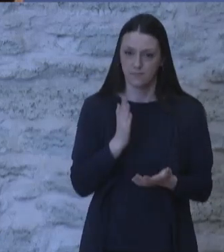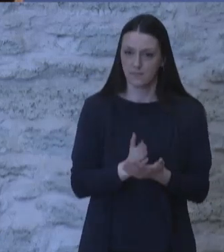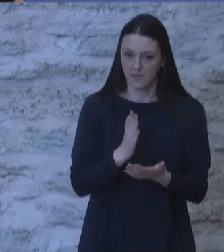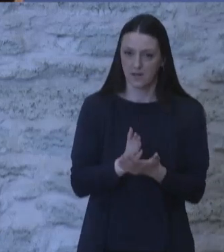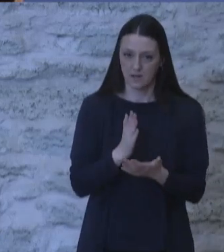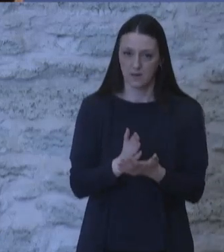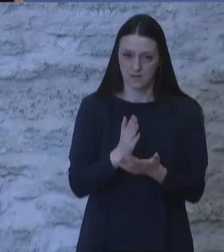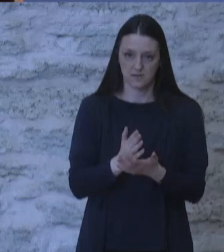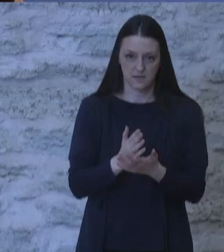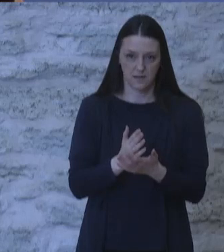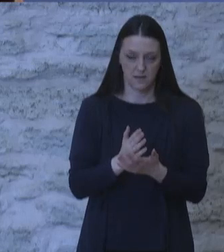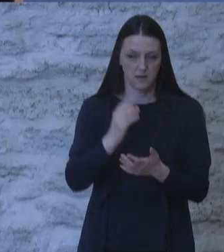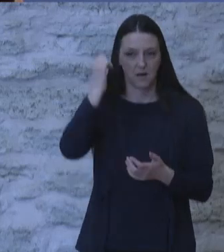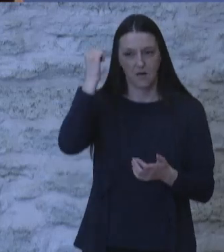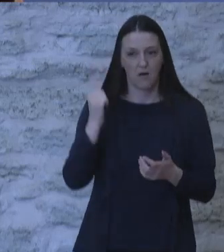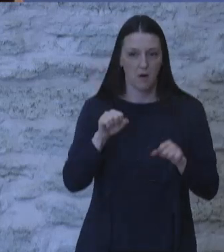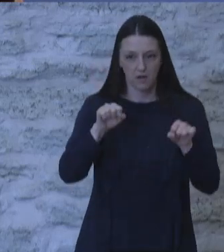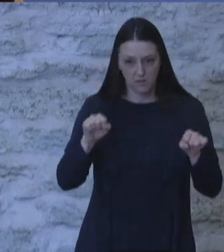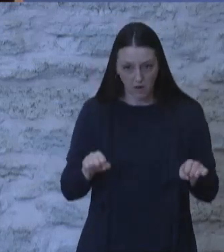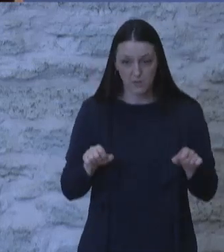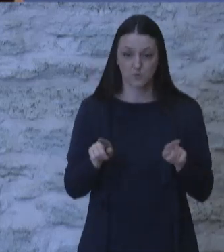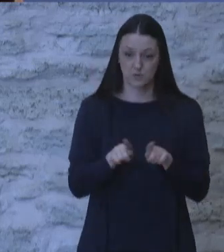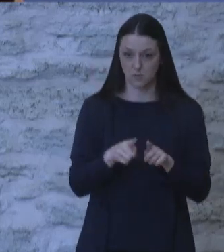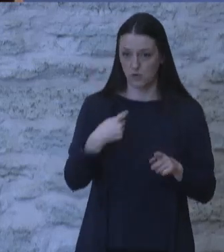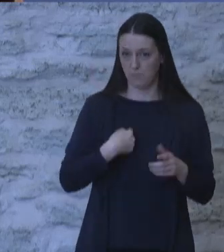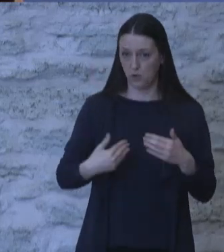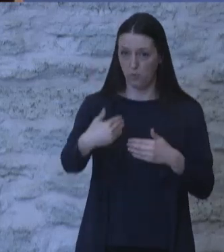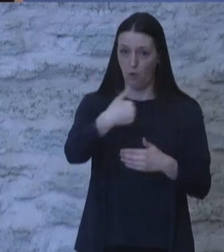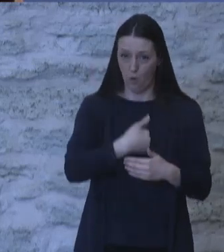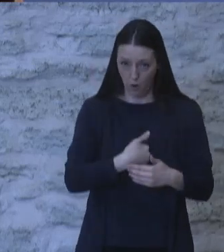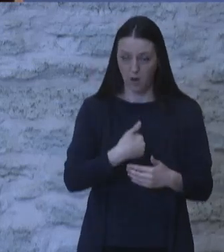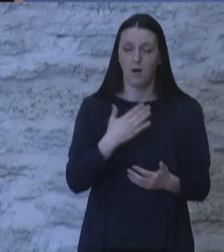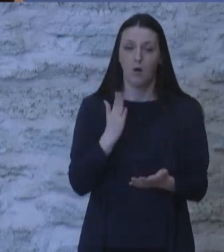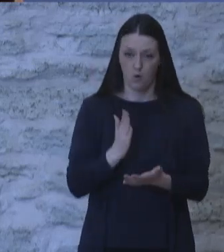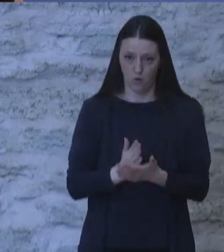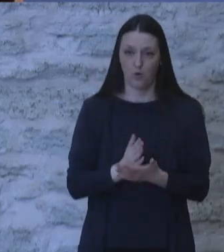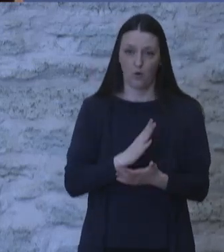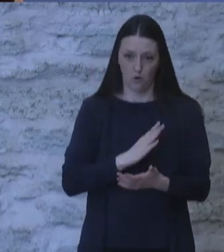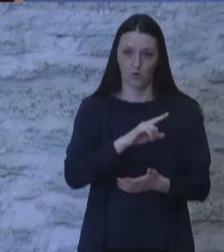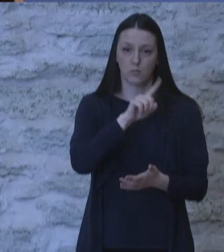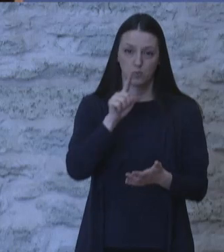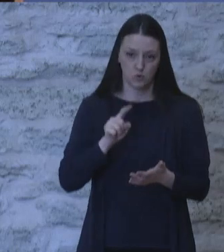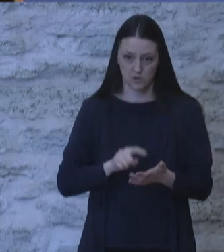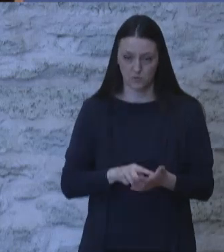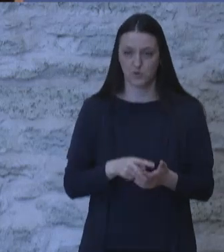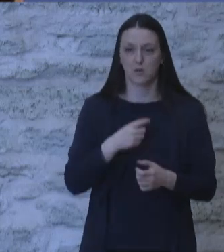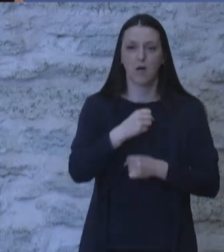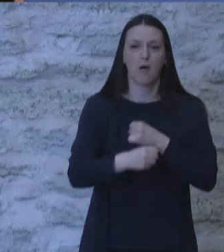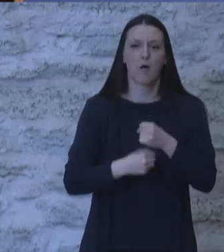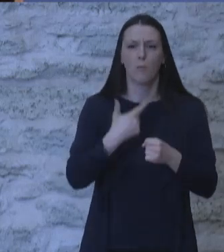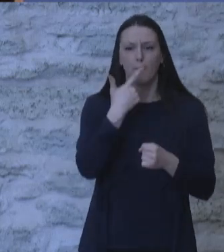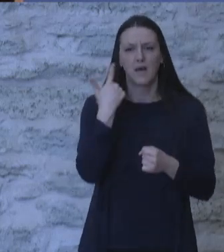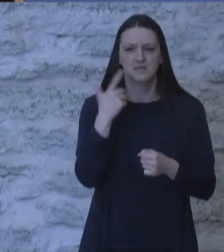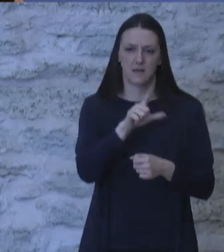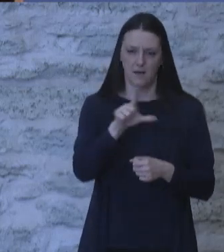on Vabarigi valituse poole ka minu poole pöördutud. Eelkõige teevad seda kaupmeeste liidud, mitte